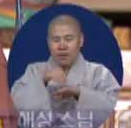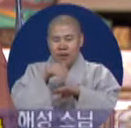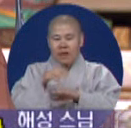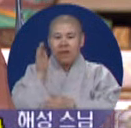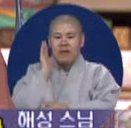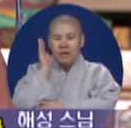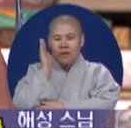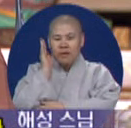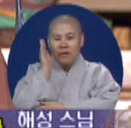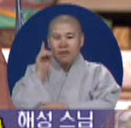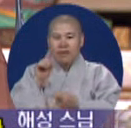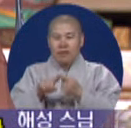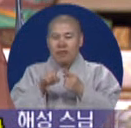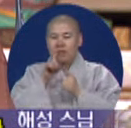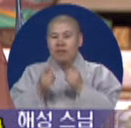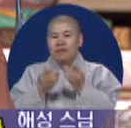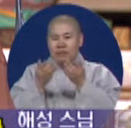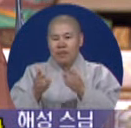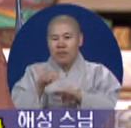수행이야기,